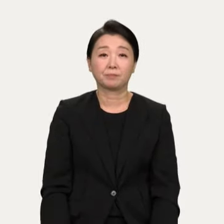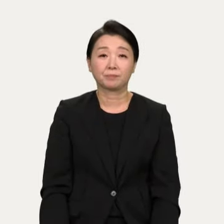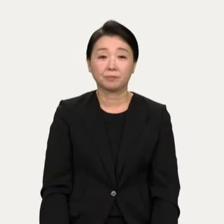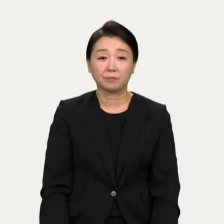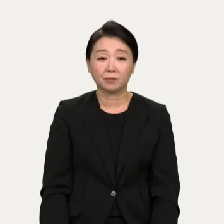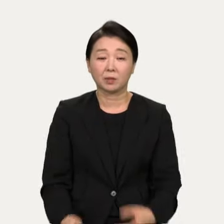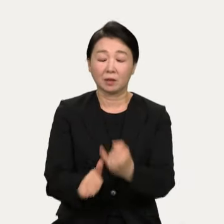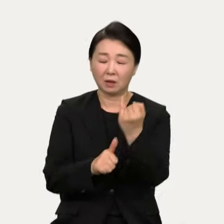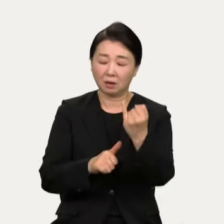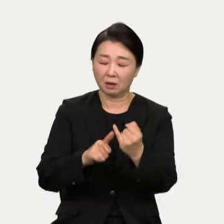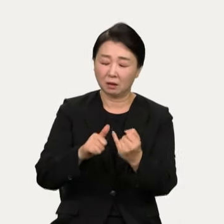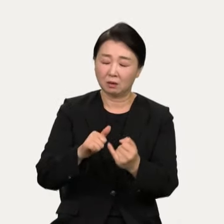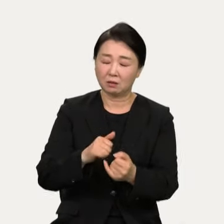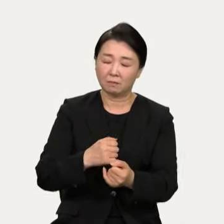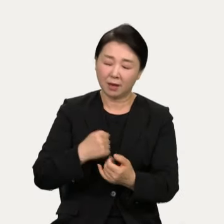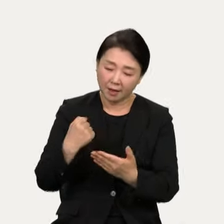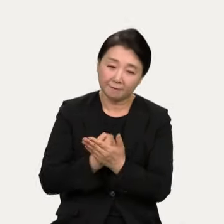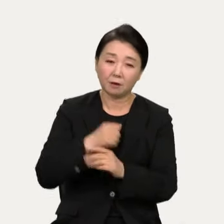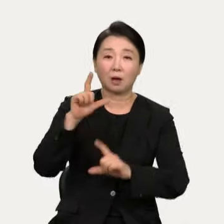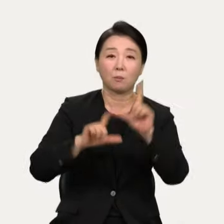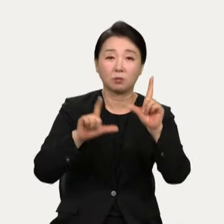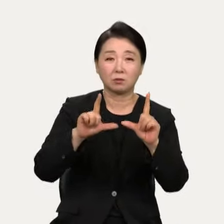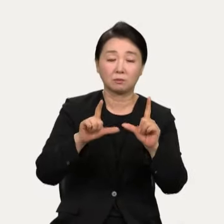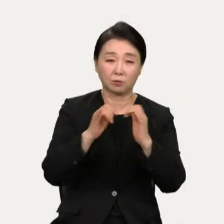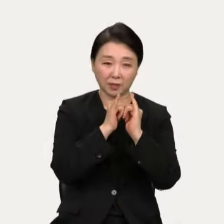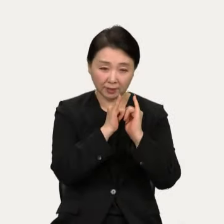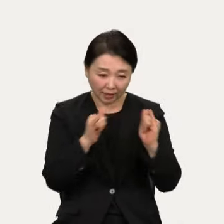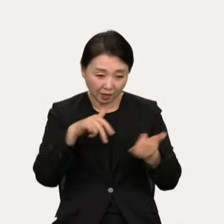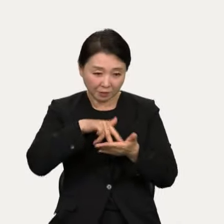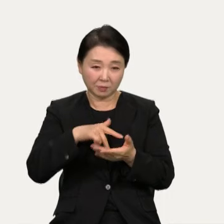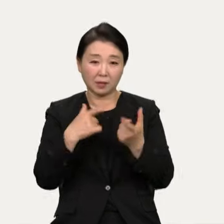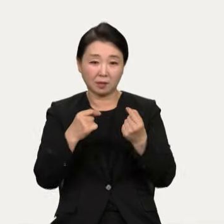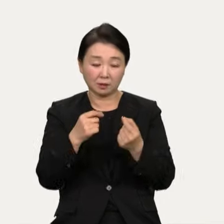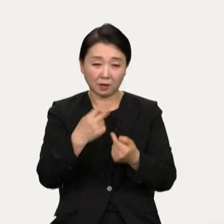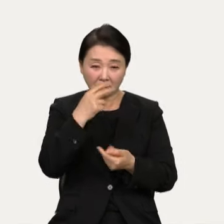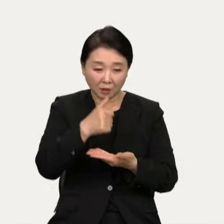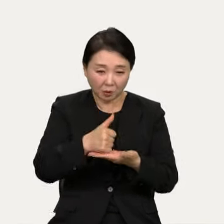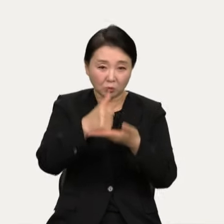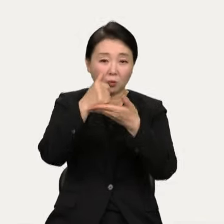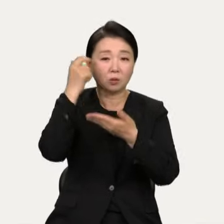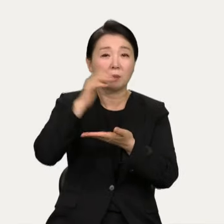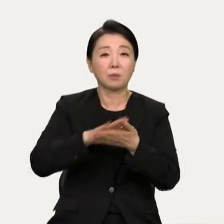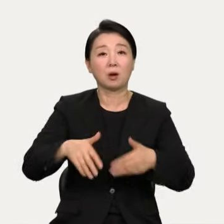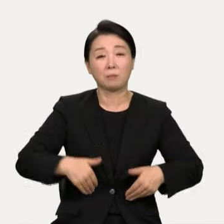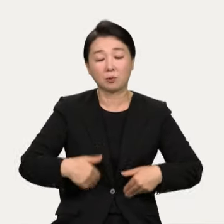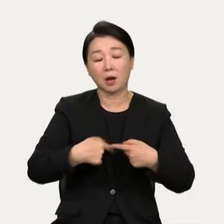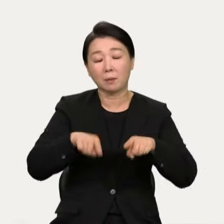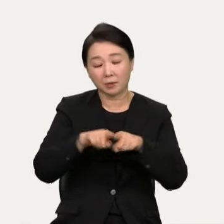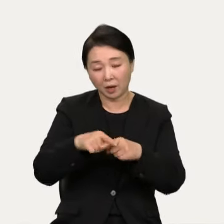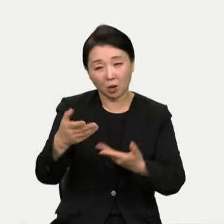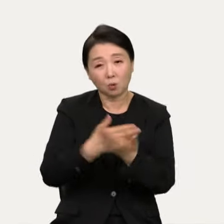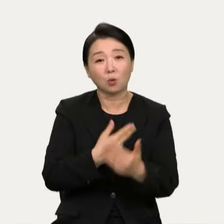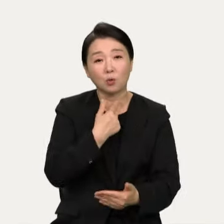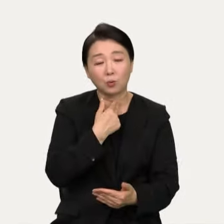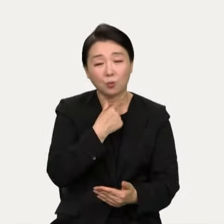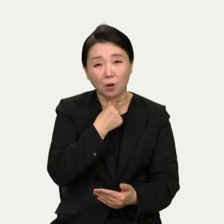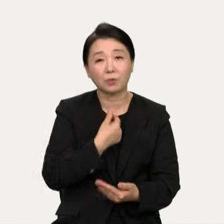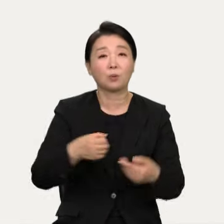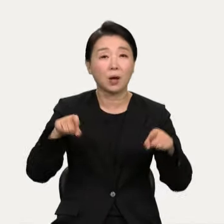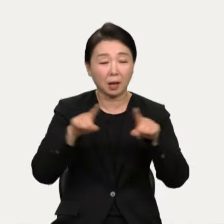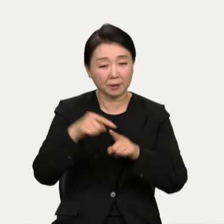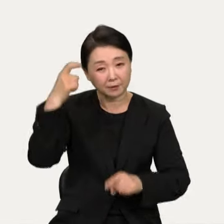참혹한 현장의 이야기를 우리도 같은 인류로서 생명 존중과 평화의 필요성을 꼭 공유하고 같이 느꼈으면